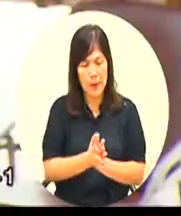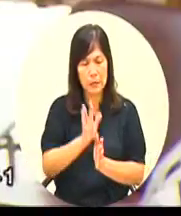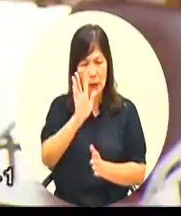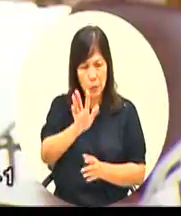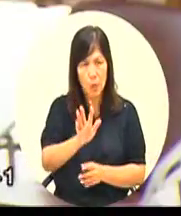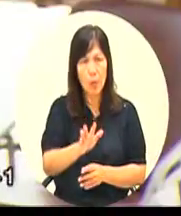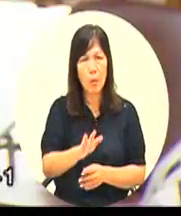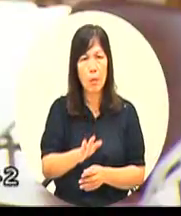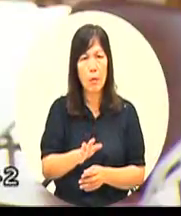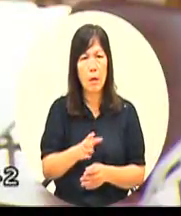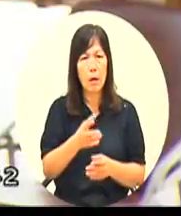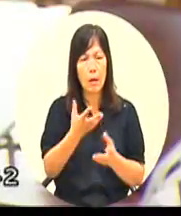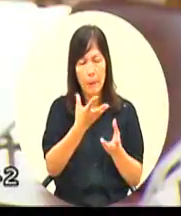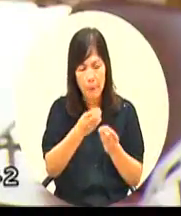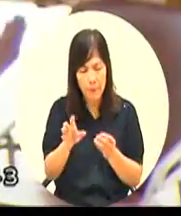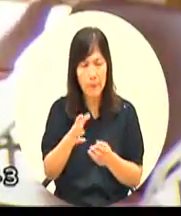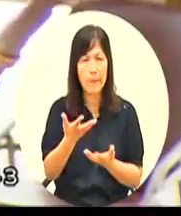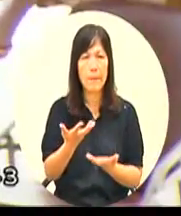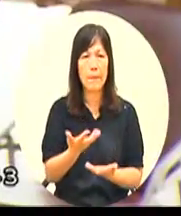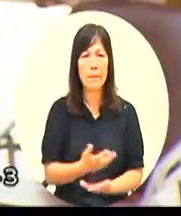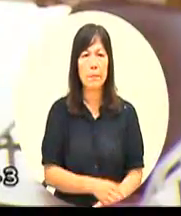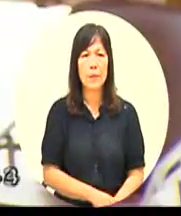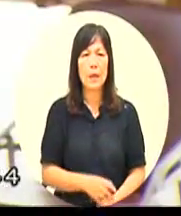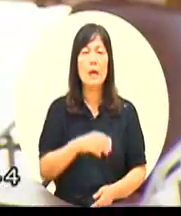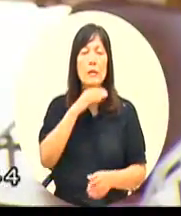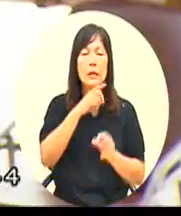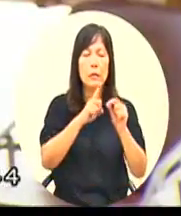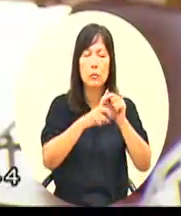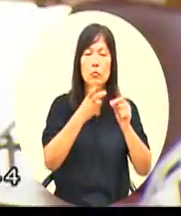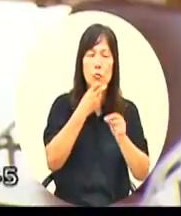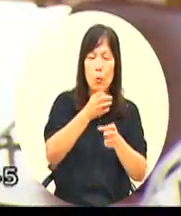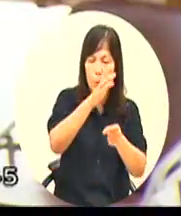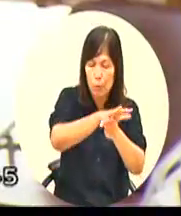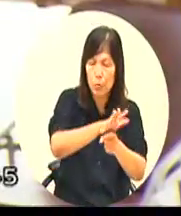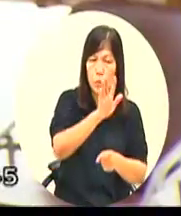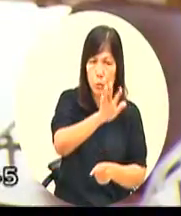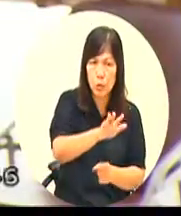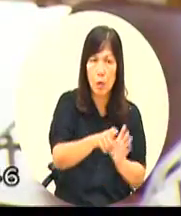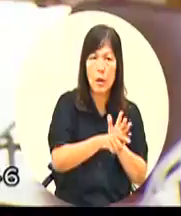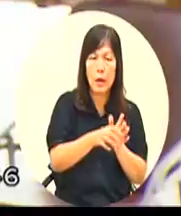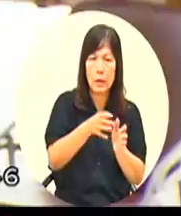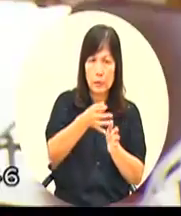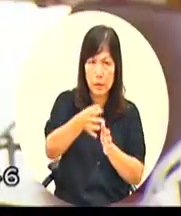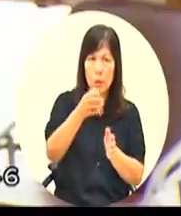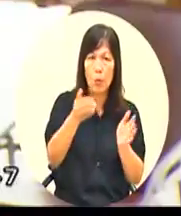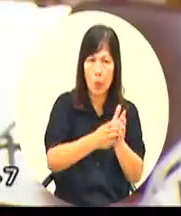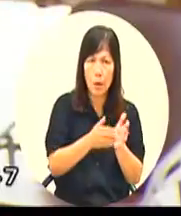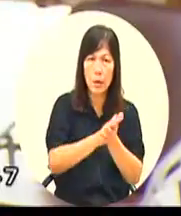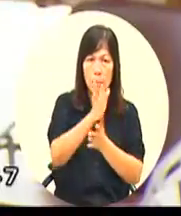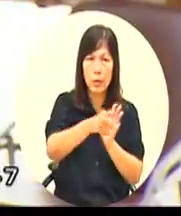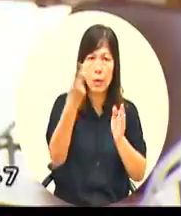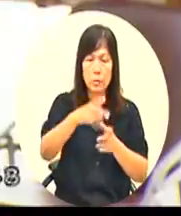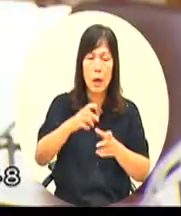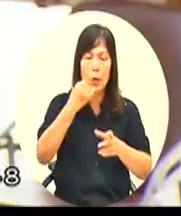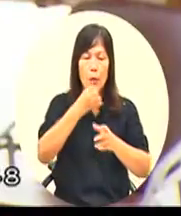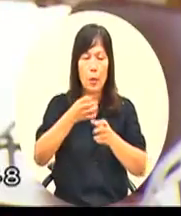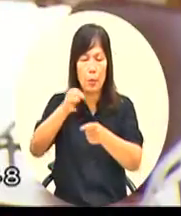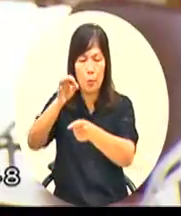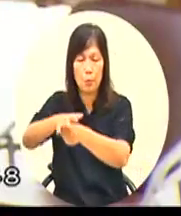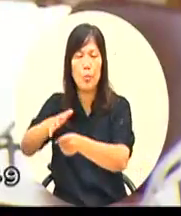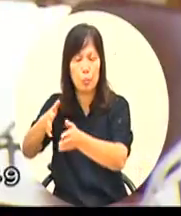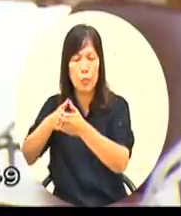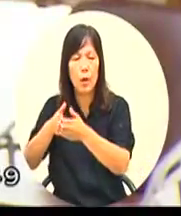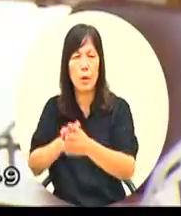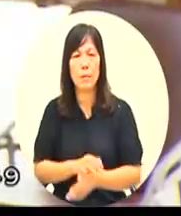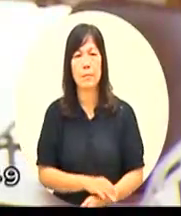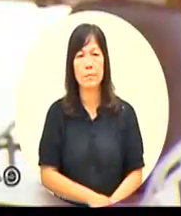注的时候，就是等啊中央补助钱下来的时候，经费下来的时候，你们要回补给他们了哈、啊。